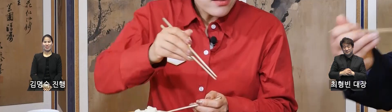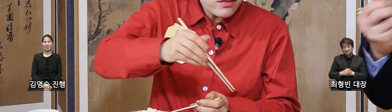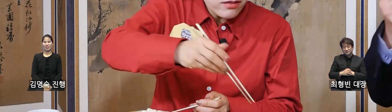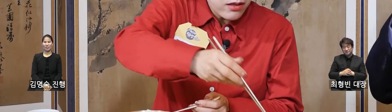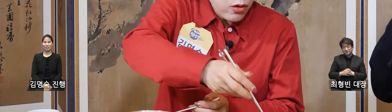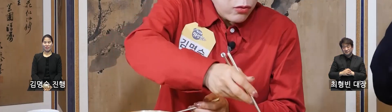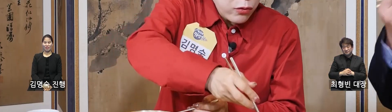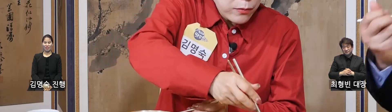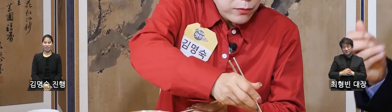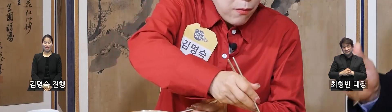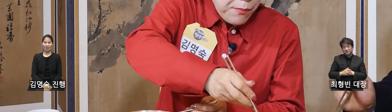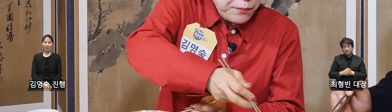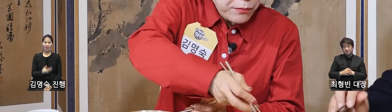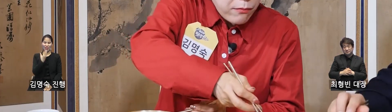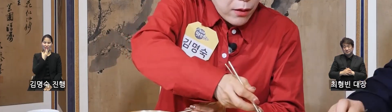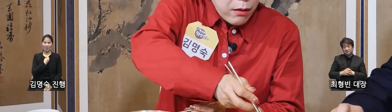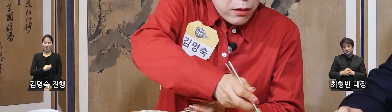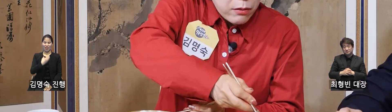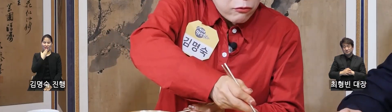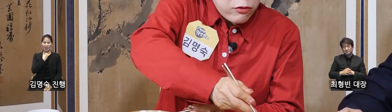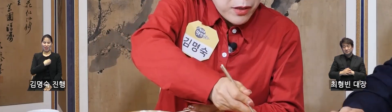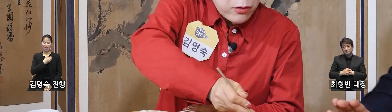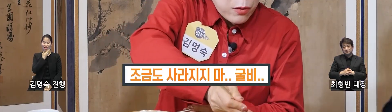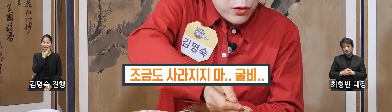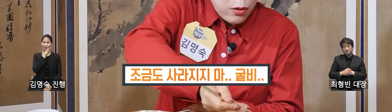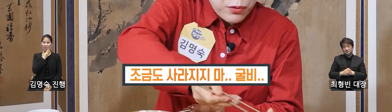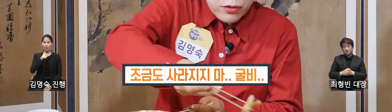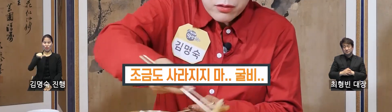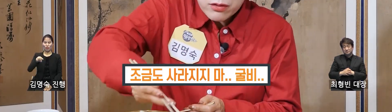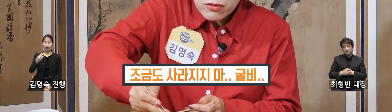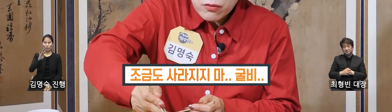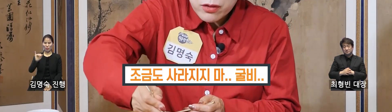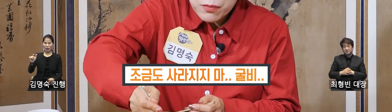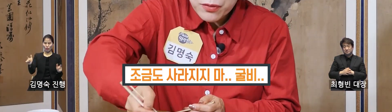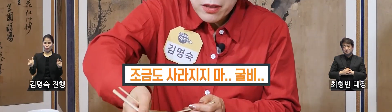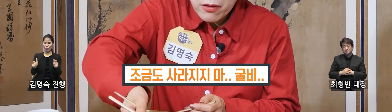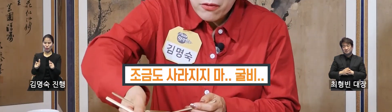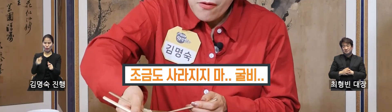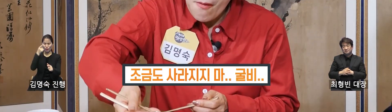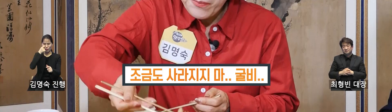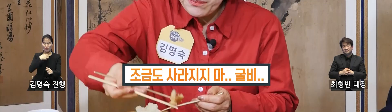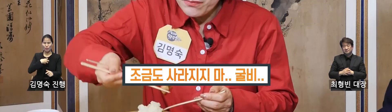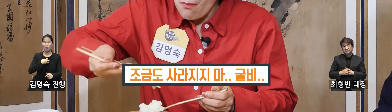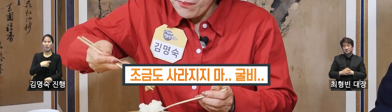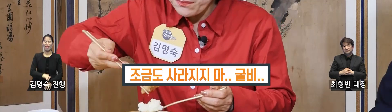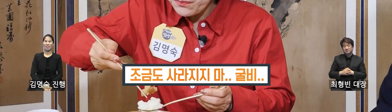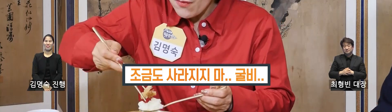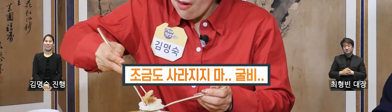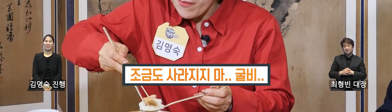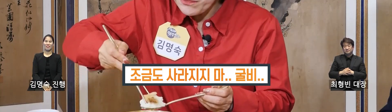사라지는게 넘어 구비가 점점 없어지는데 너무 슬프네요